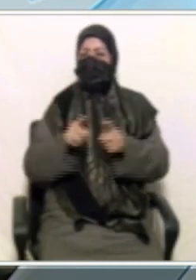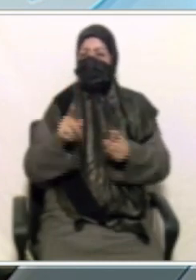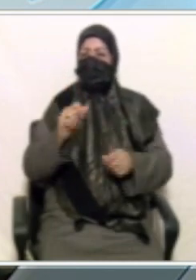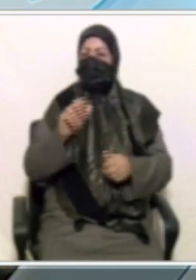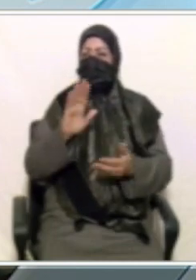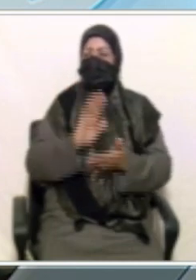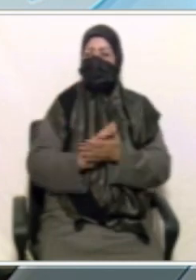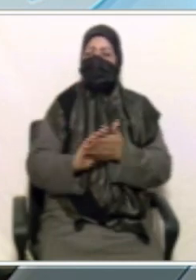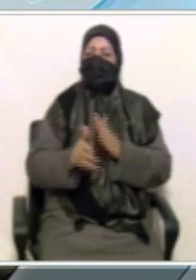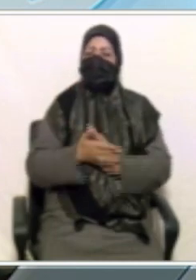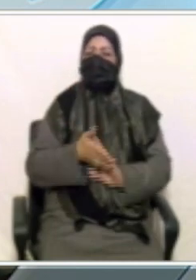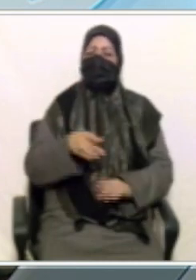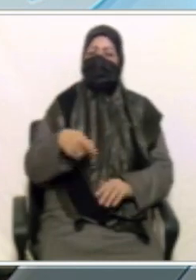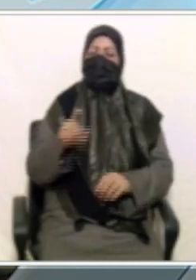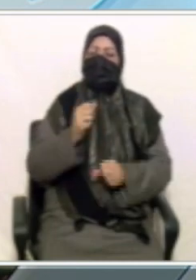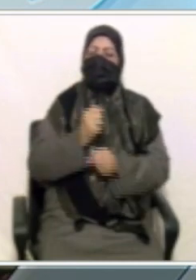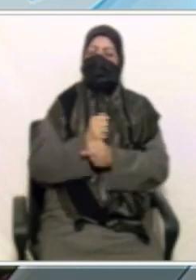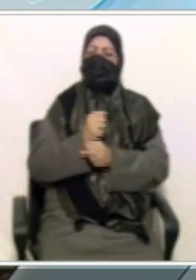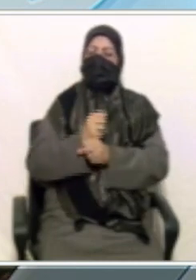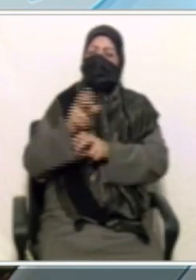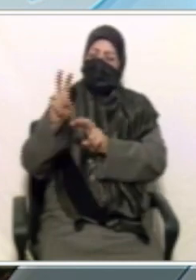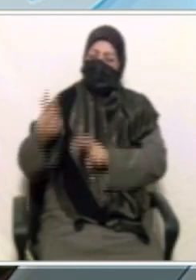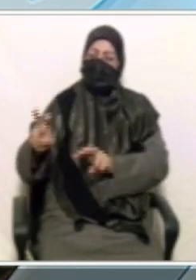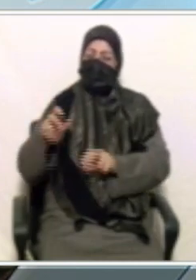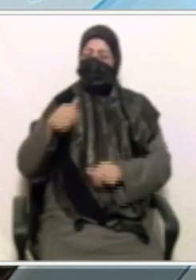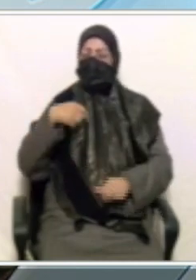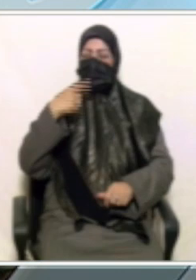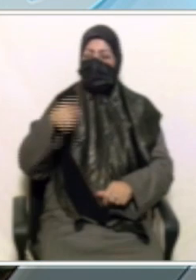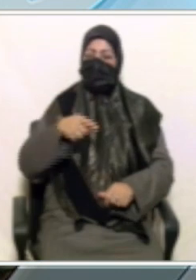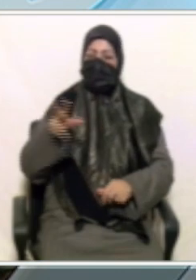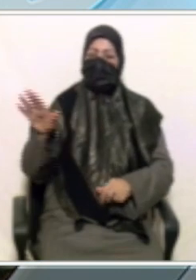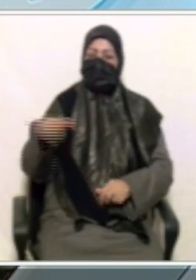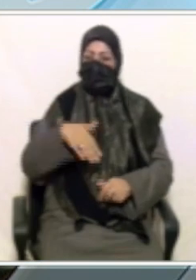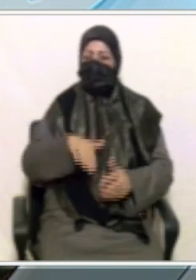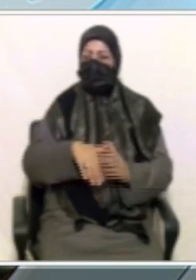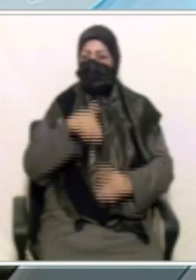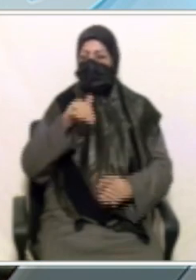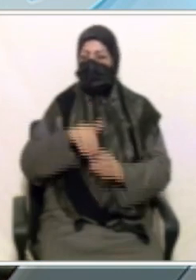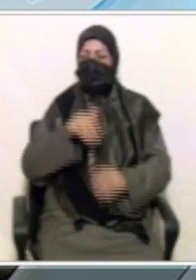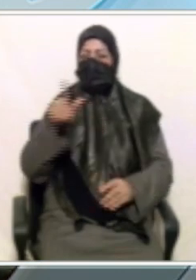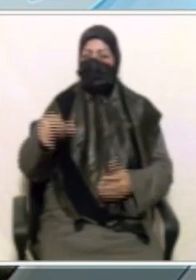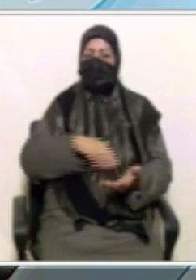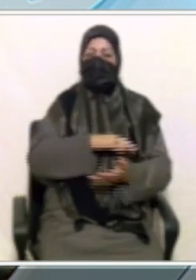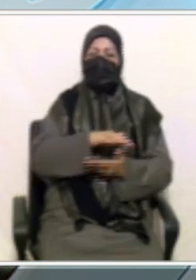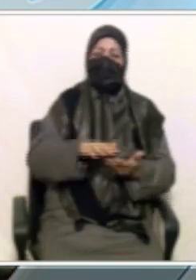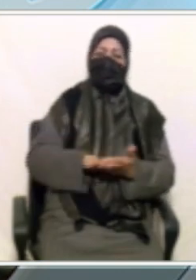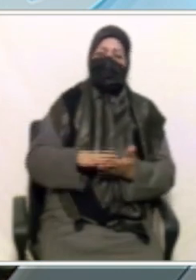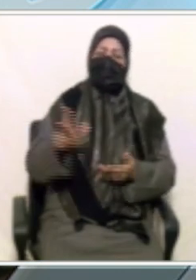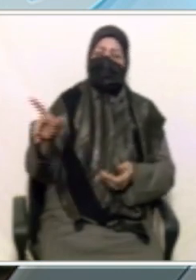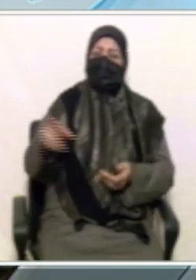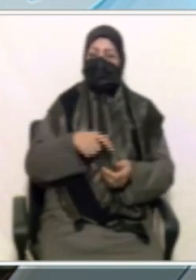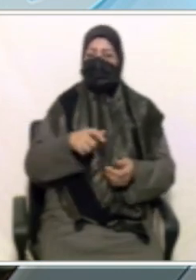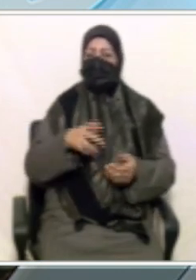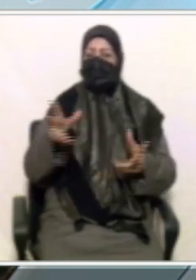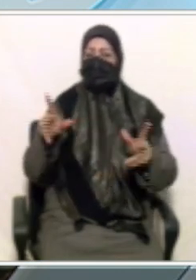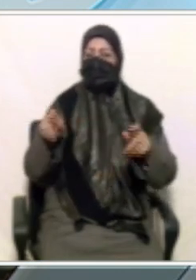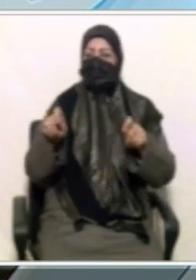المكان ولا تتخلف وكذا ولدينا مشاكل. ثم لما جاء وقت غلق